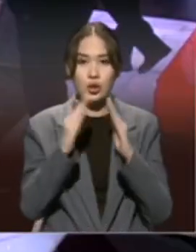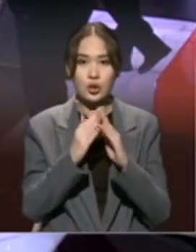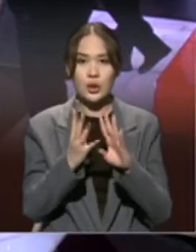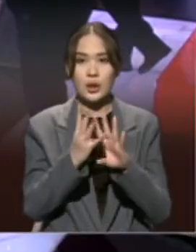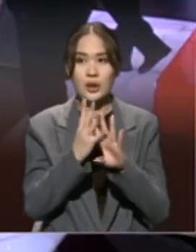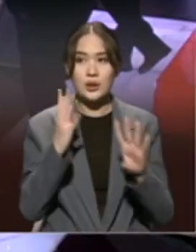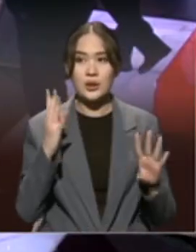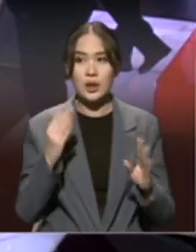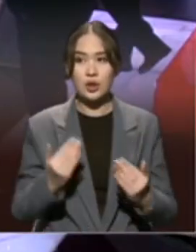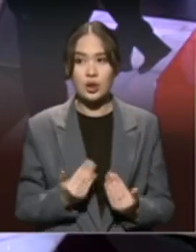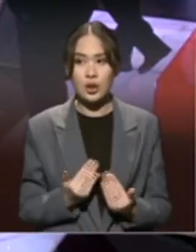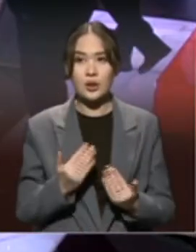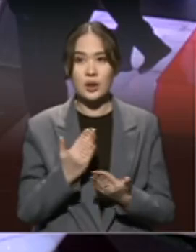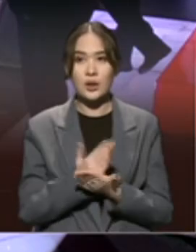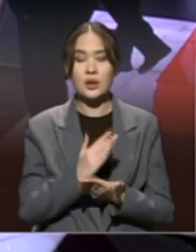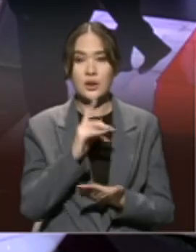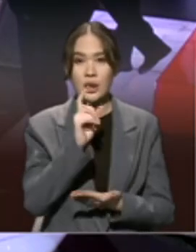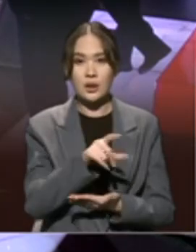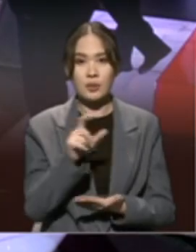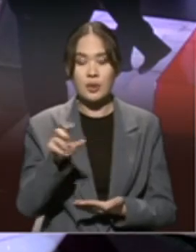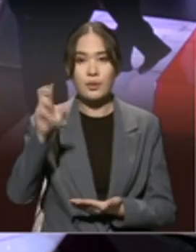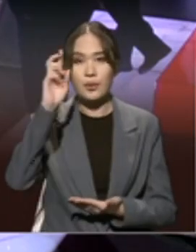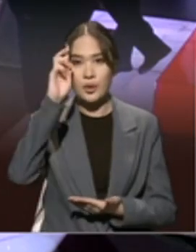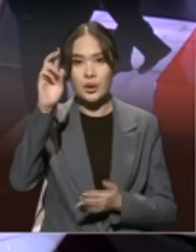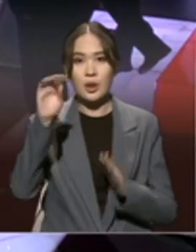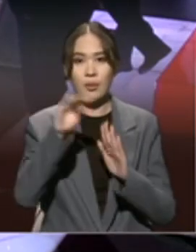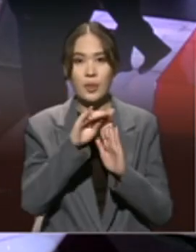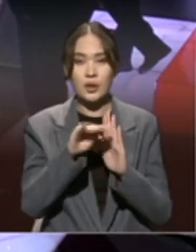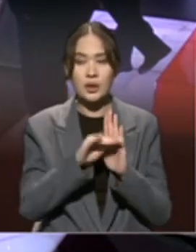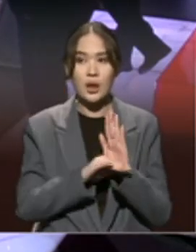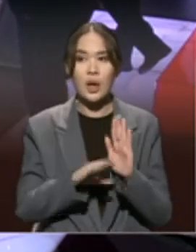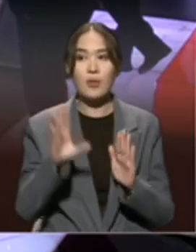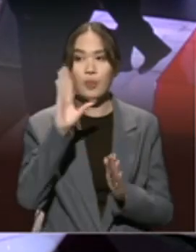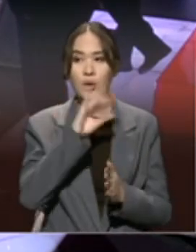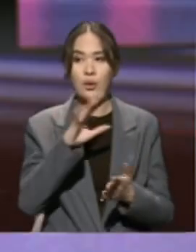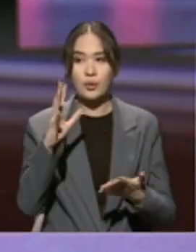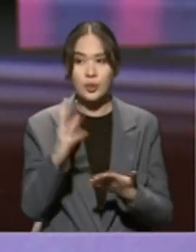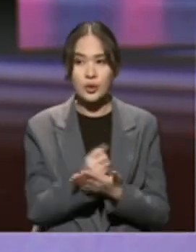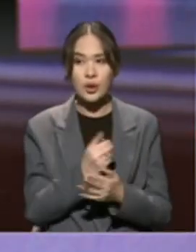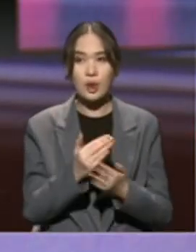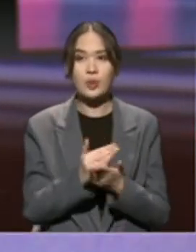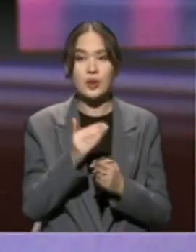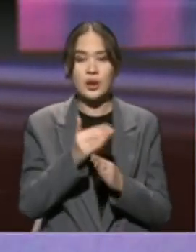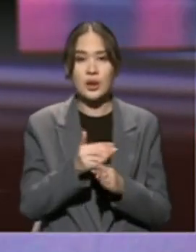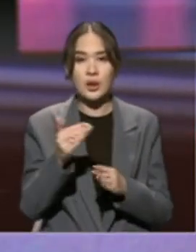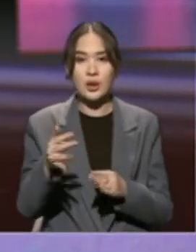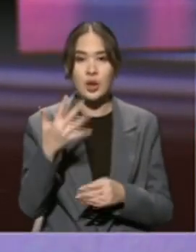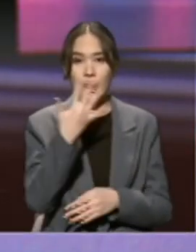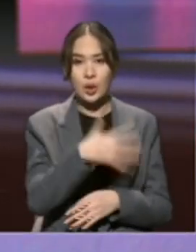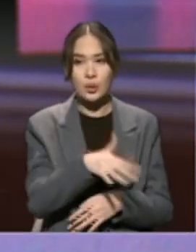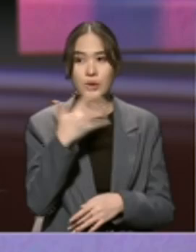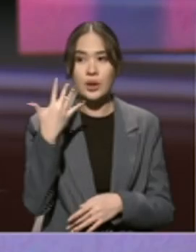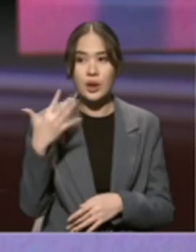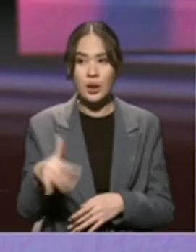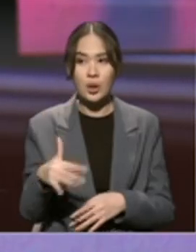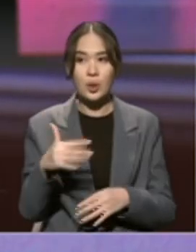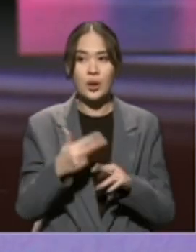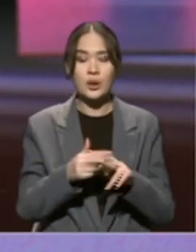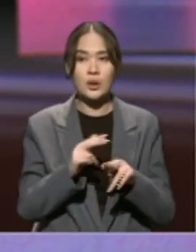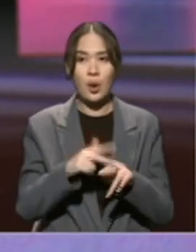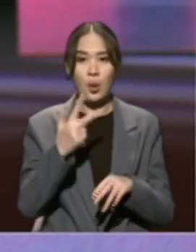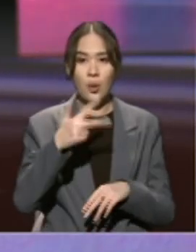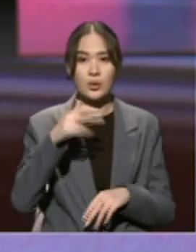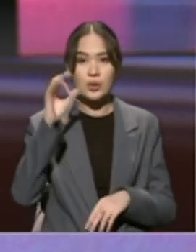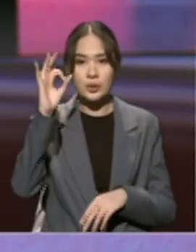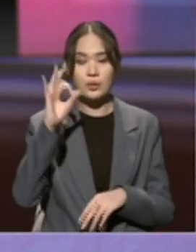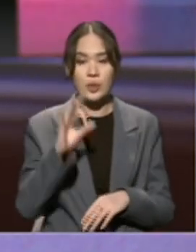тұрған азаматтар бар ғой, жаңа мемлекеттік бағдарламаларды жүзеге асыру. Одан кейін сол 50-50 немесе сол